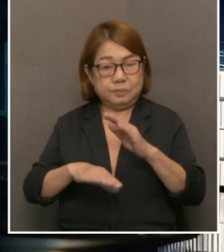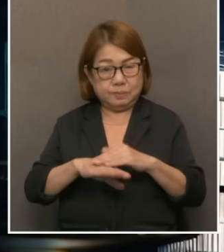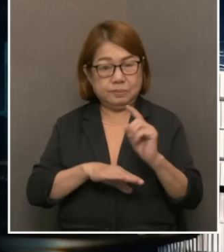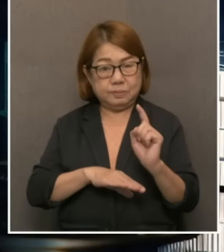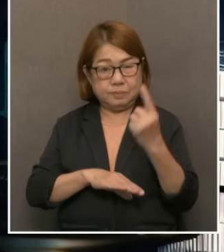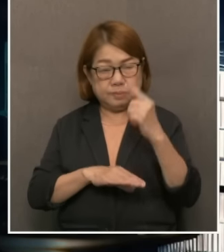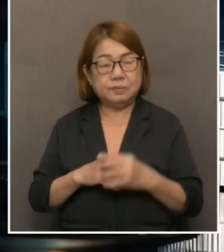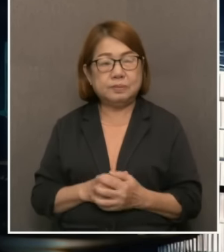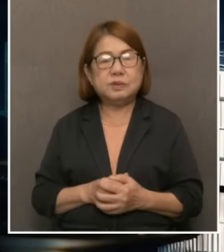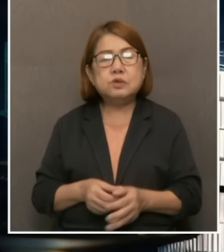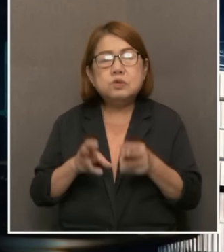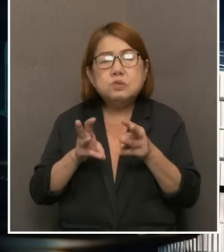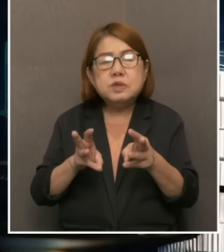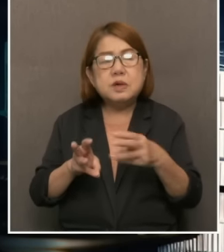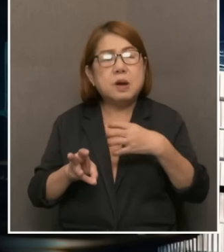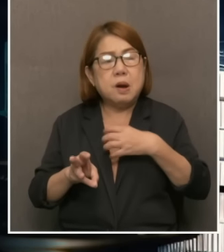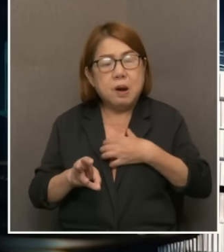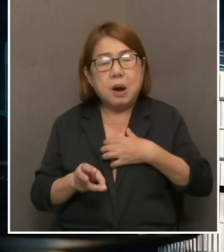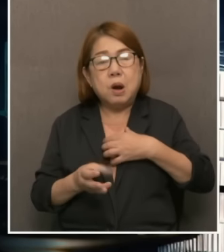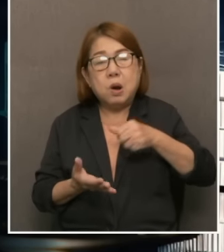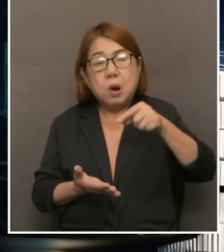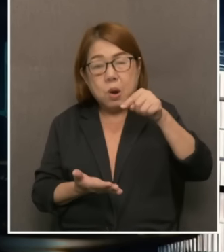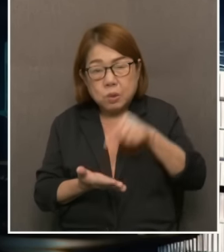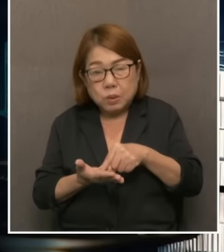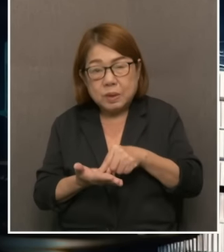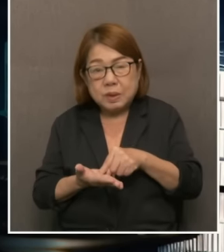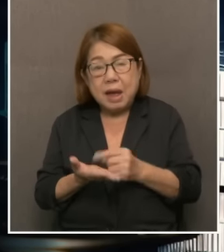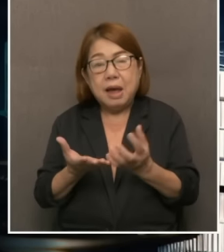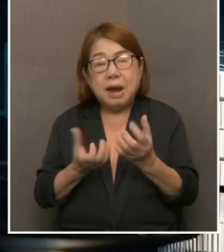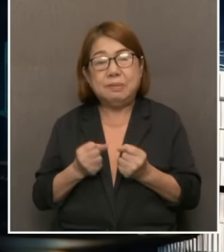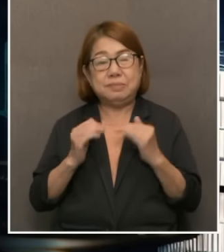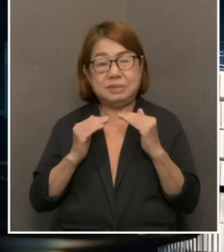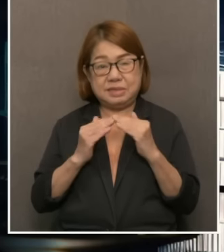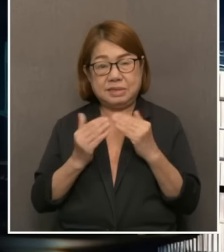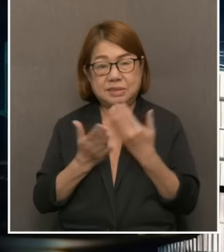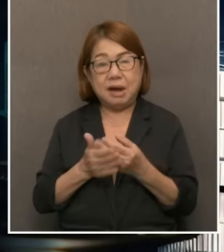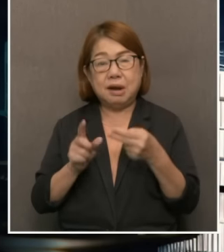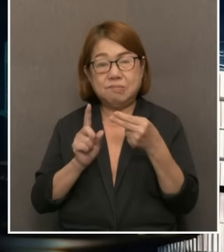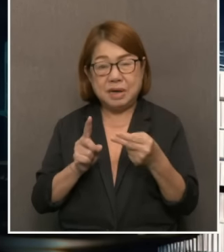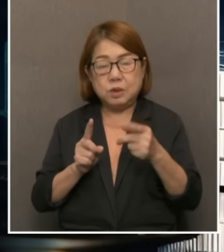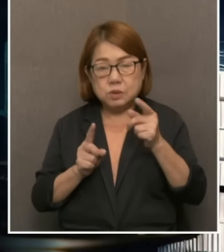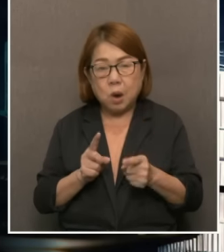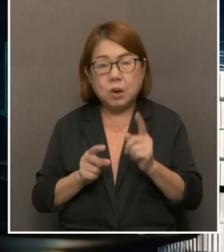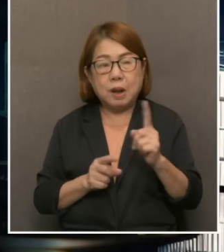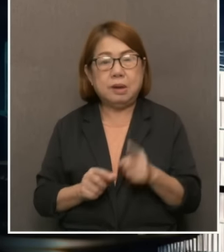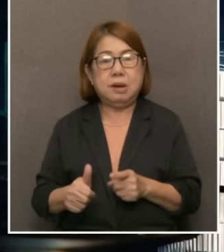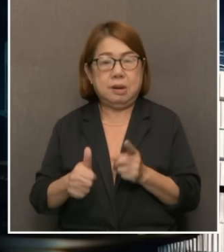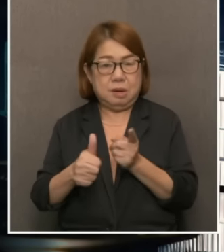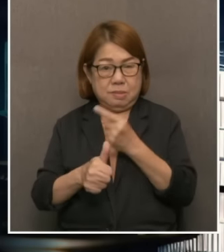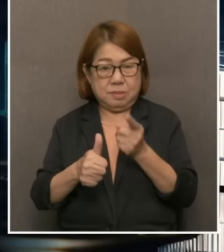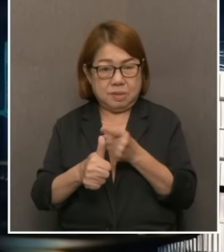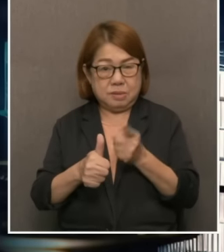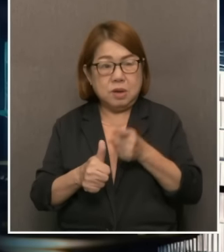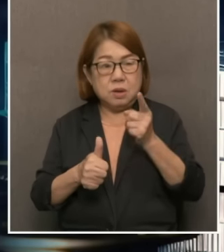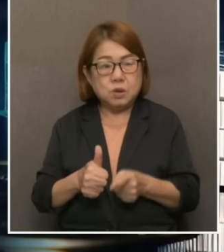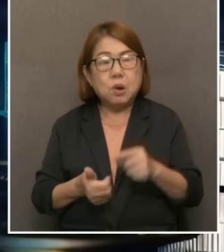นึ่งนะคะสำหรับวิธีการกดรับสิทธิ์โครงการเงินดิจิทัล 10,000 บาทขั้นแรกเลยค่ะเข้าสู่แอปพลิเคชันทางรั